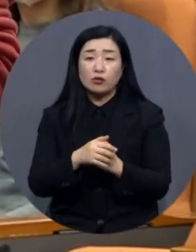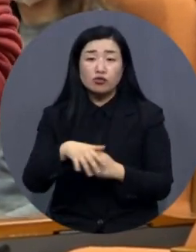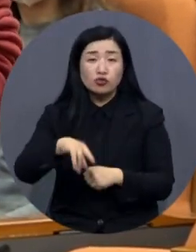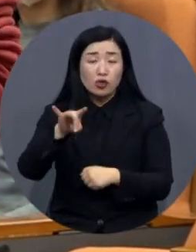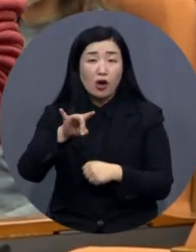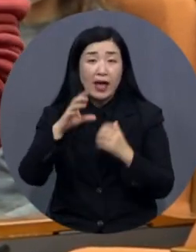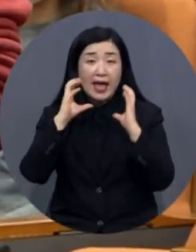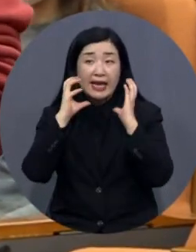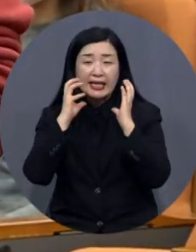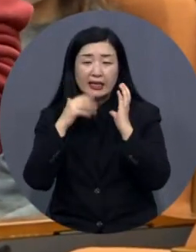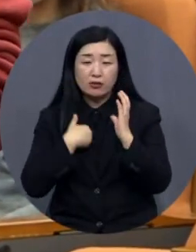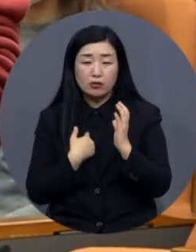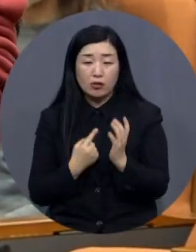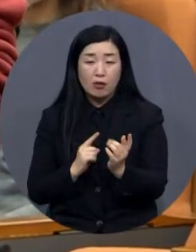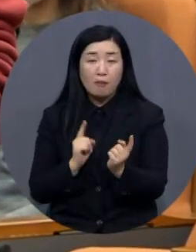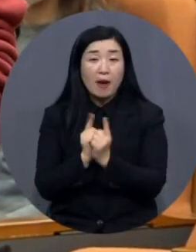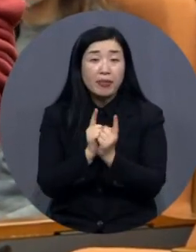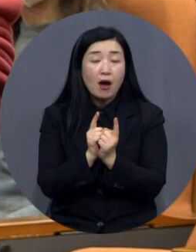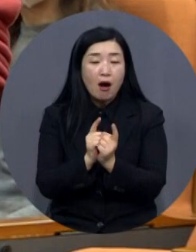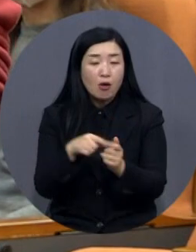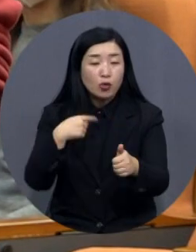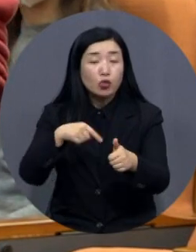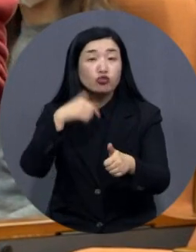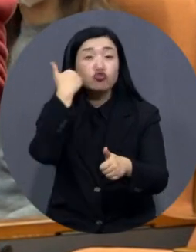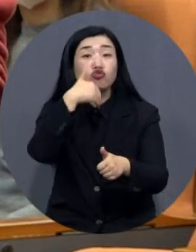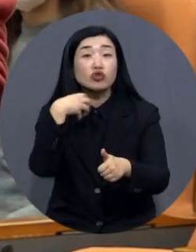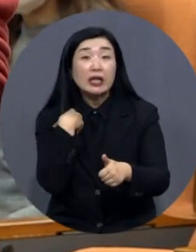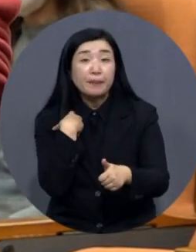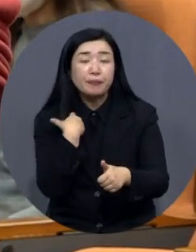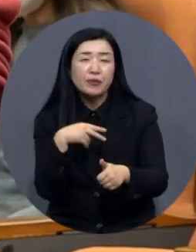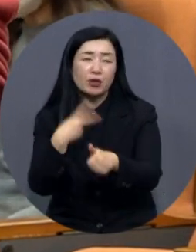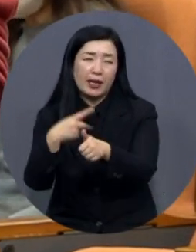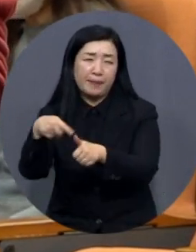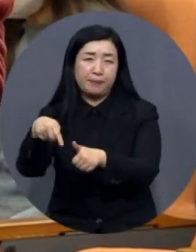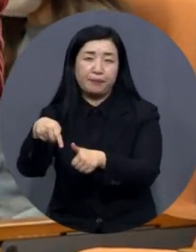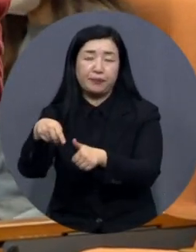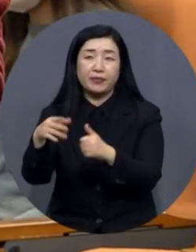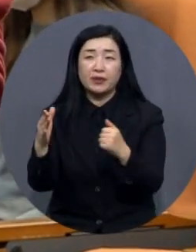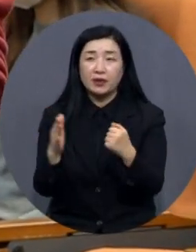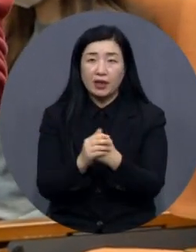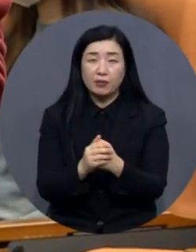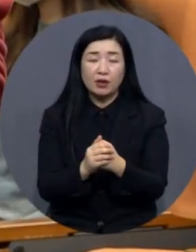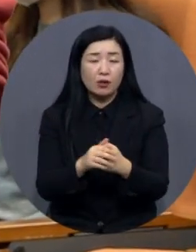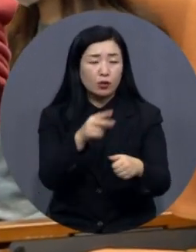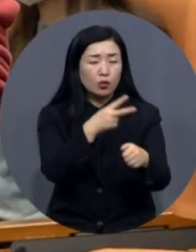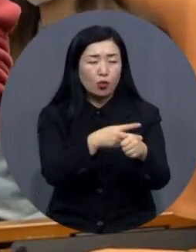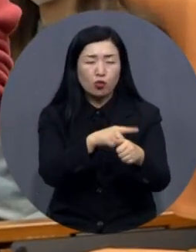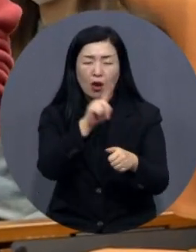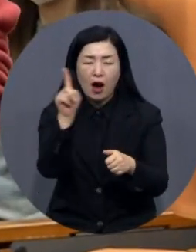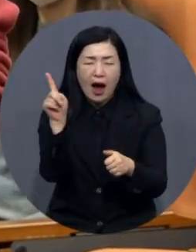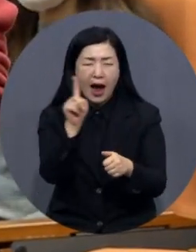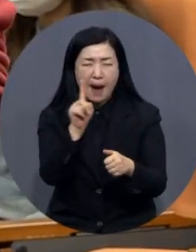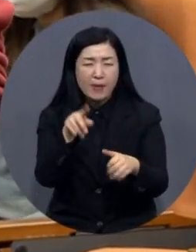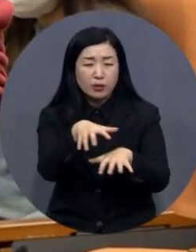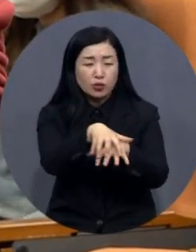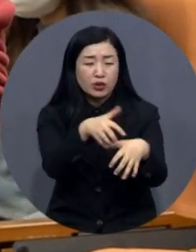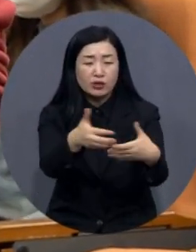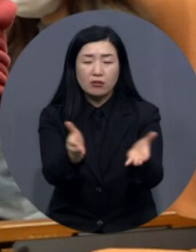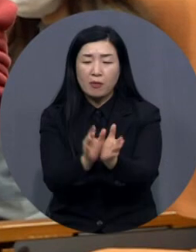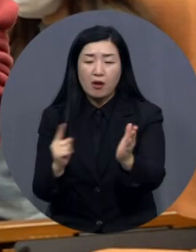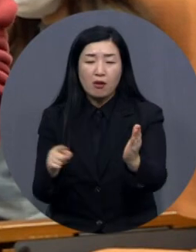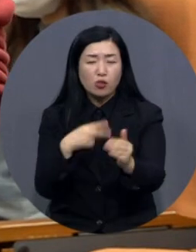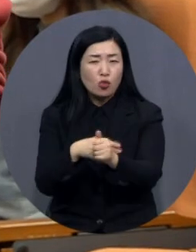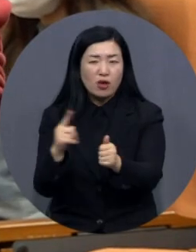만나는 거는 저희잖아요. 근데 유보통합 추진단에 교사는 단 한 명도 들어가 있지